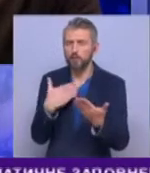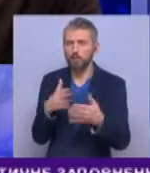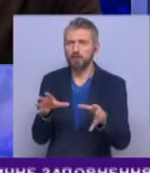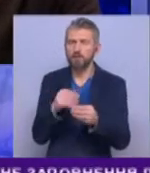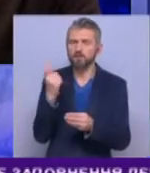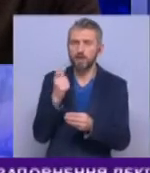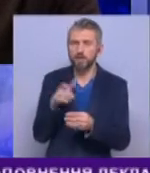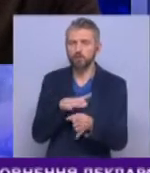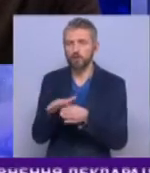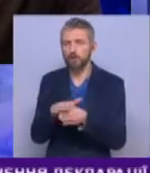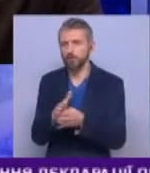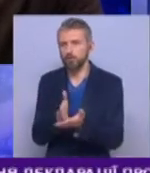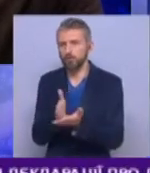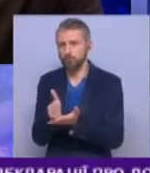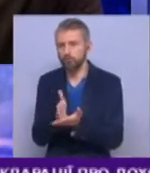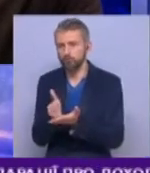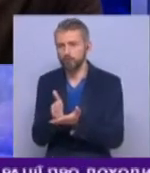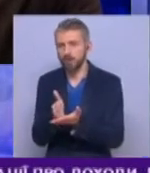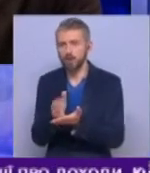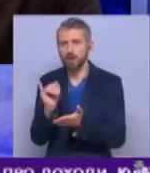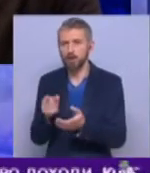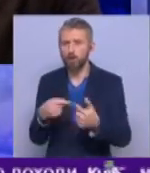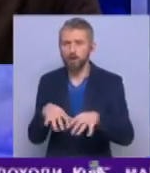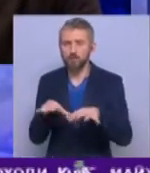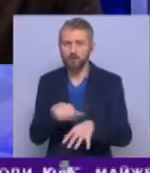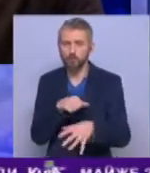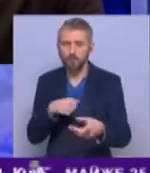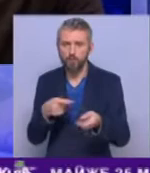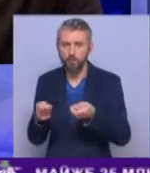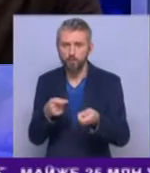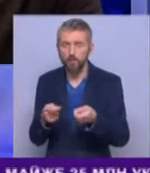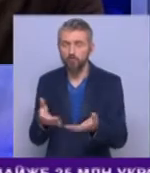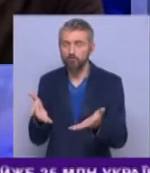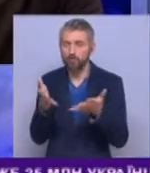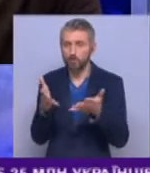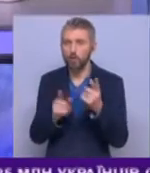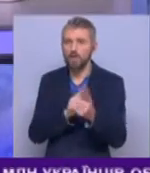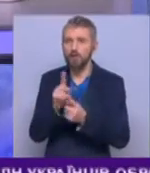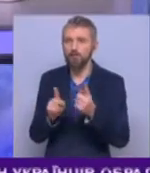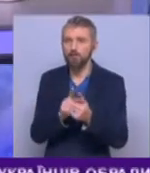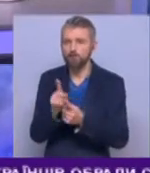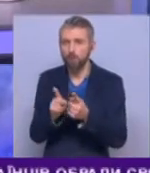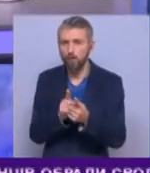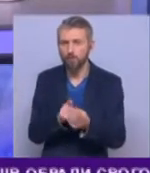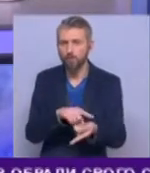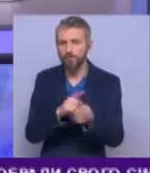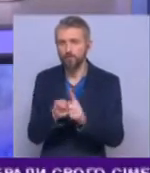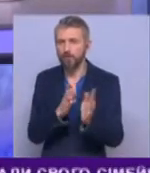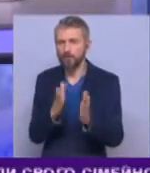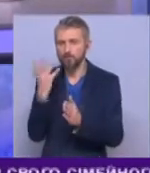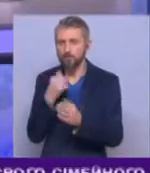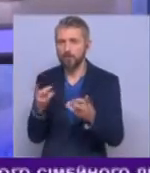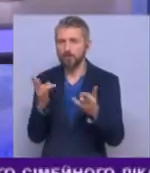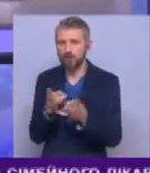співвласників з виконавцями послуг і з органами місцевого самоврядування. Чітко. Тобто реформа вийшла в режим, коли треба її